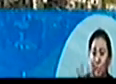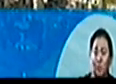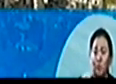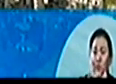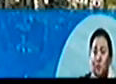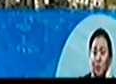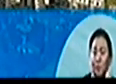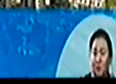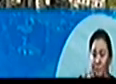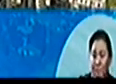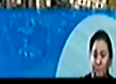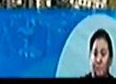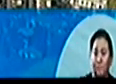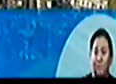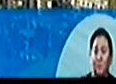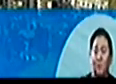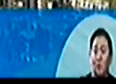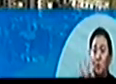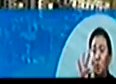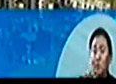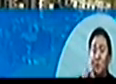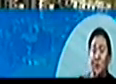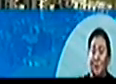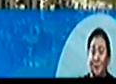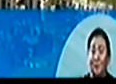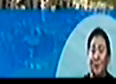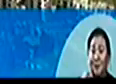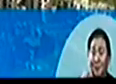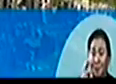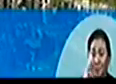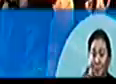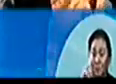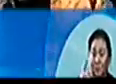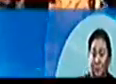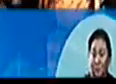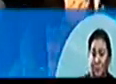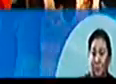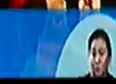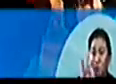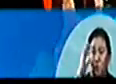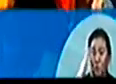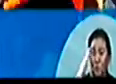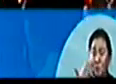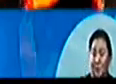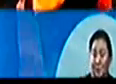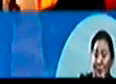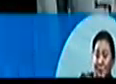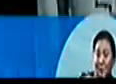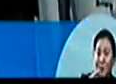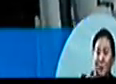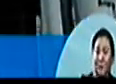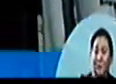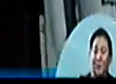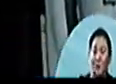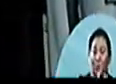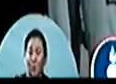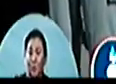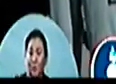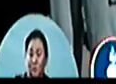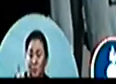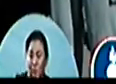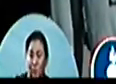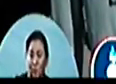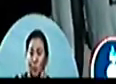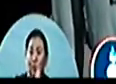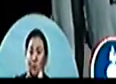ардчилсан намын Монгол оронд авчирсан хамгийн том өөрчлөлт, шинжлэл билээ. Эрх чөлөөндөө эзэн болсон монголчууд эх орноо өдий дээтэй авч